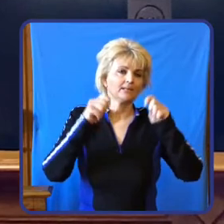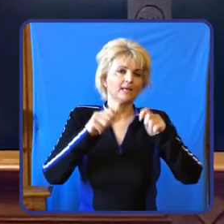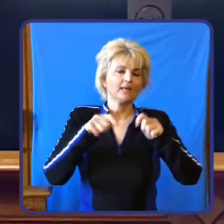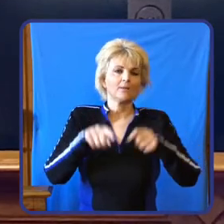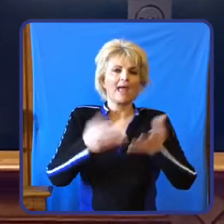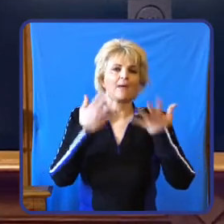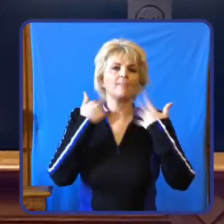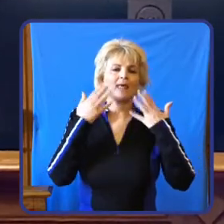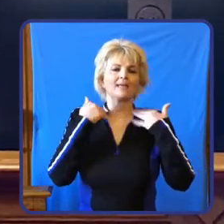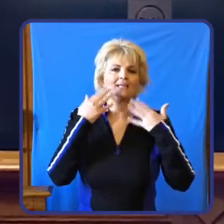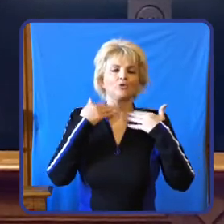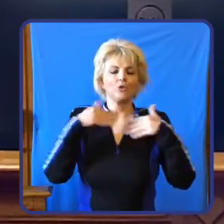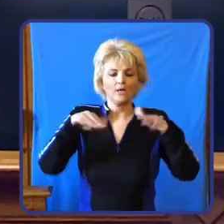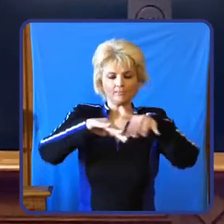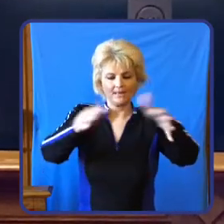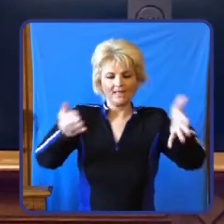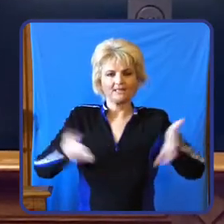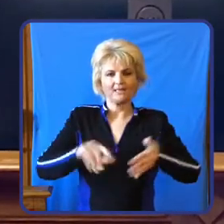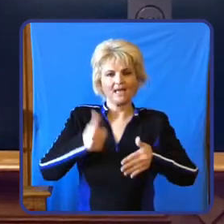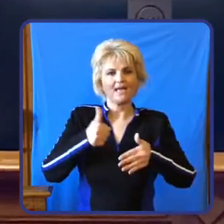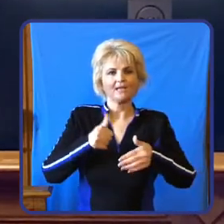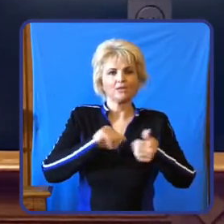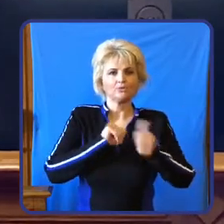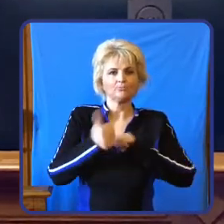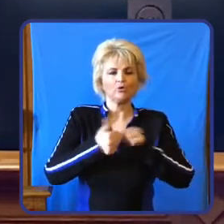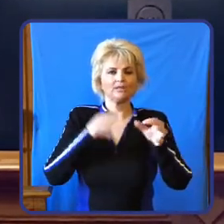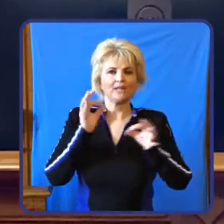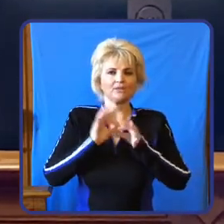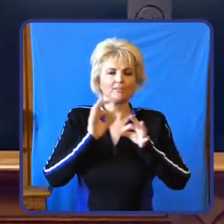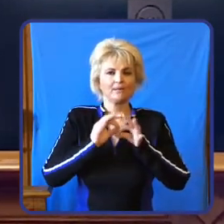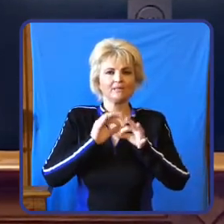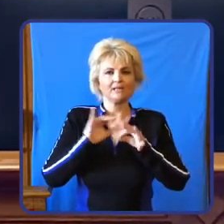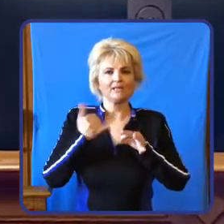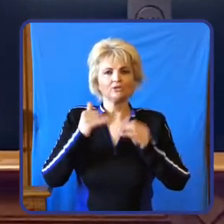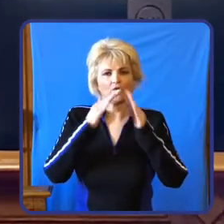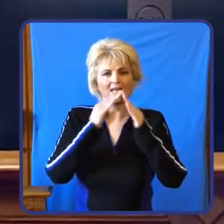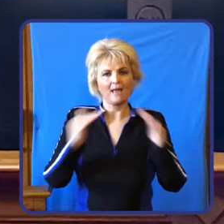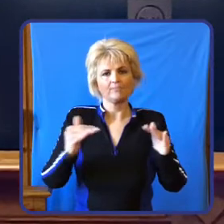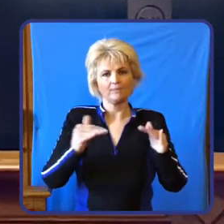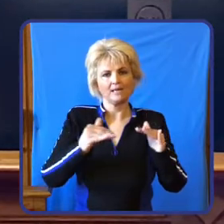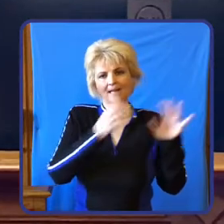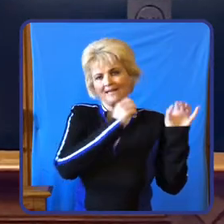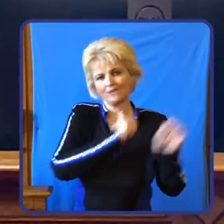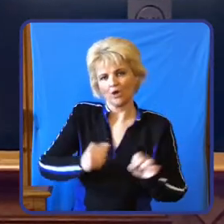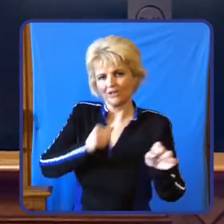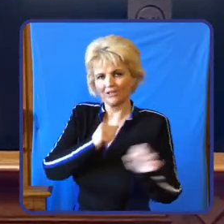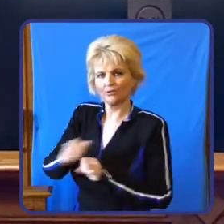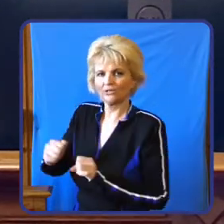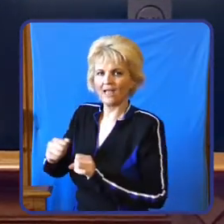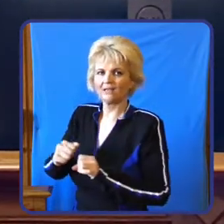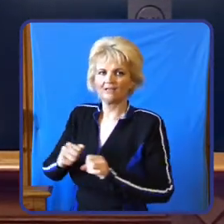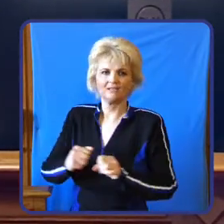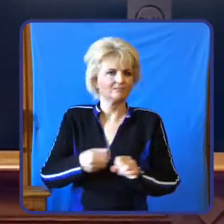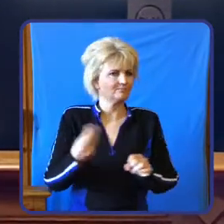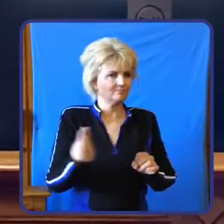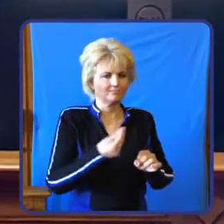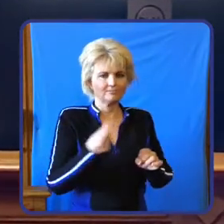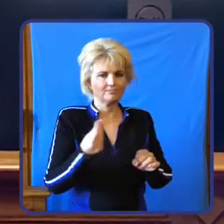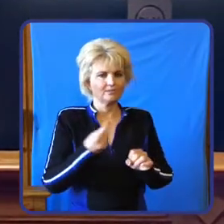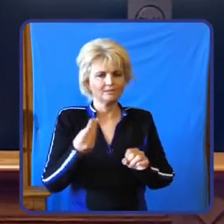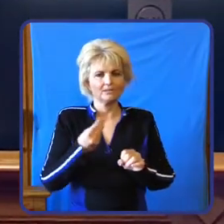bemelegítő medencét egyetlen egy sportesemény, és egy parkoló kedvére eltakarították a kempinget. Jó, tehát ennek milyen racionalitása van,